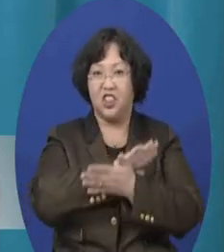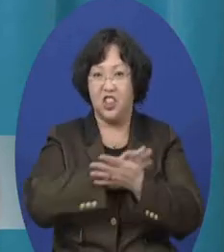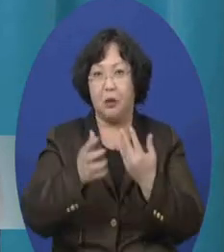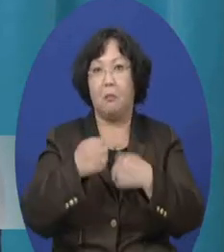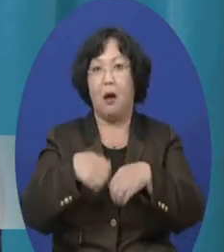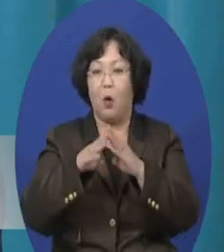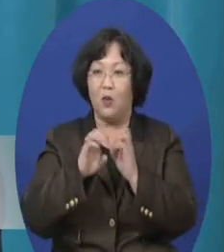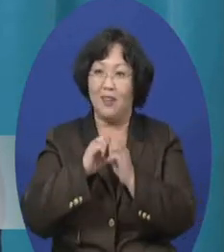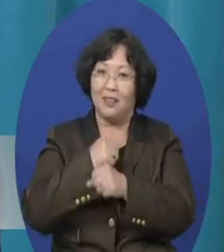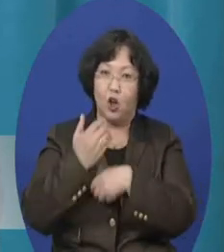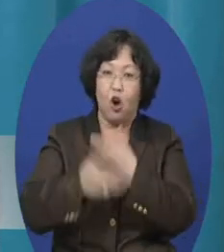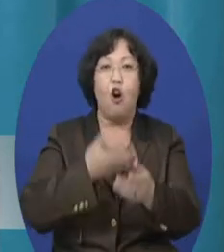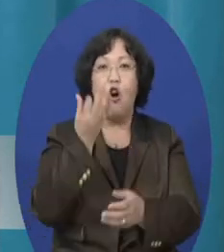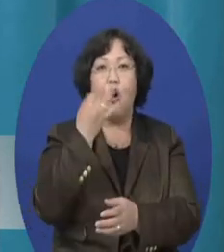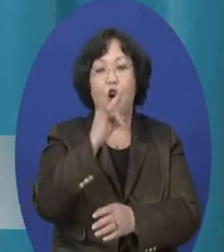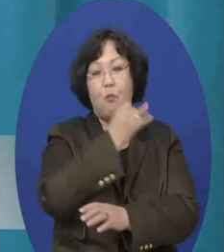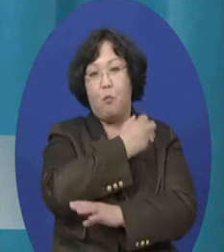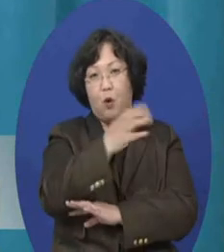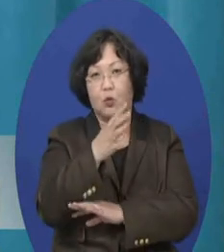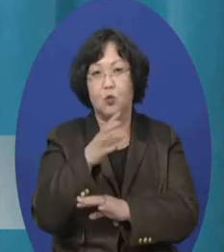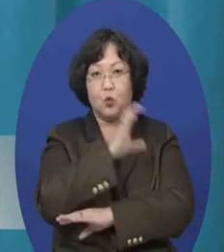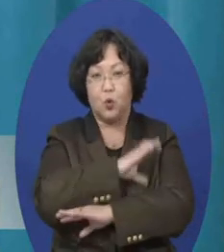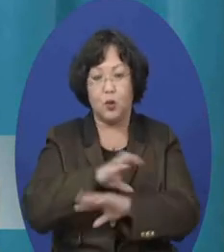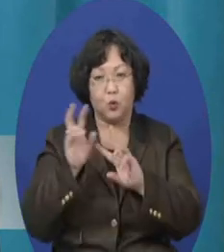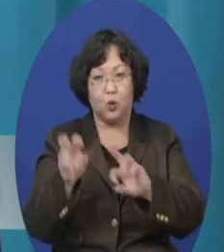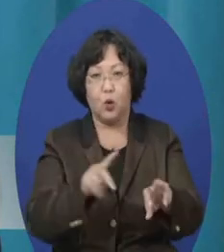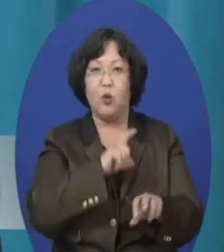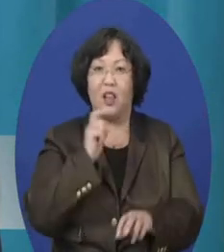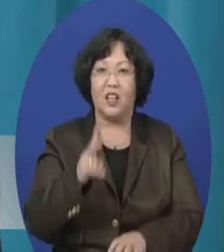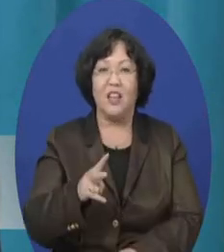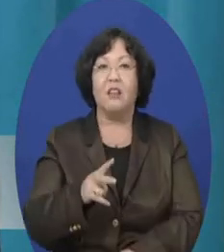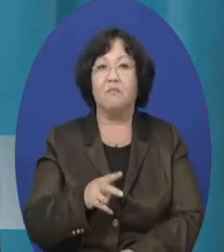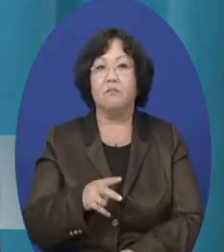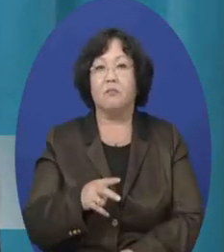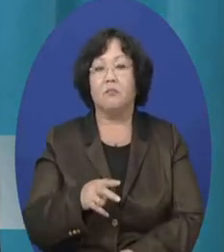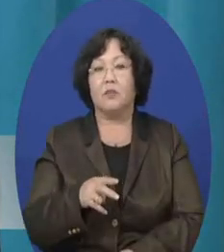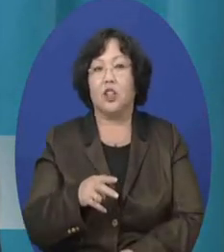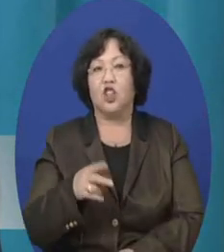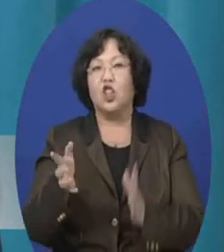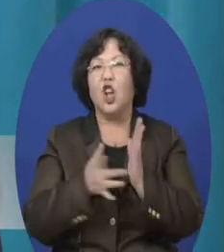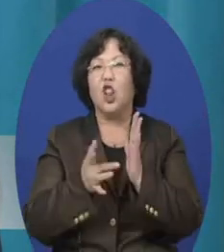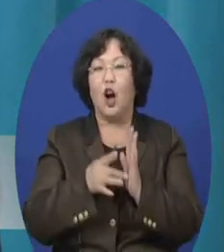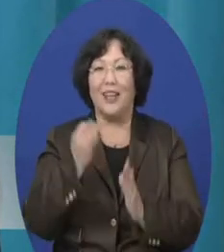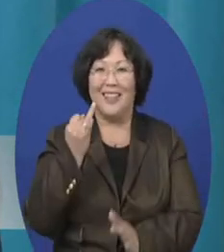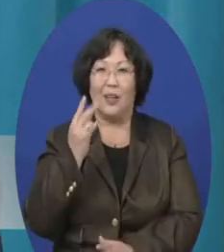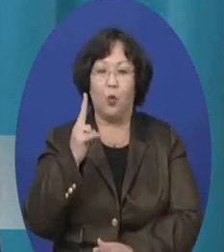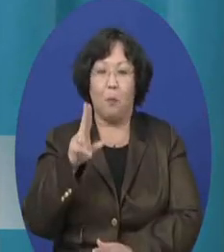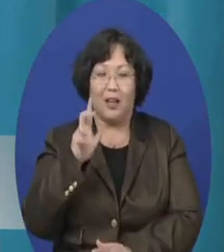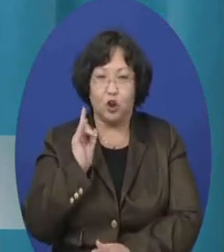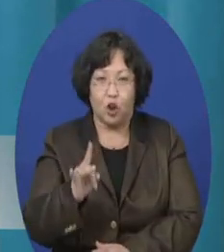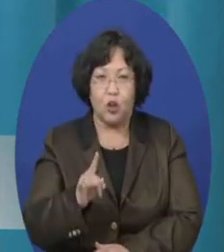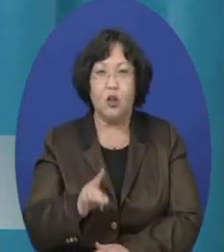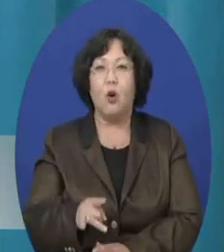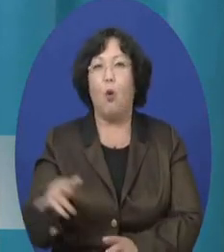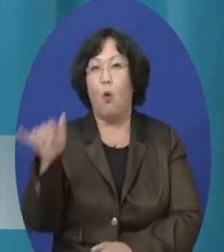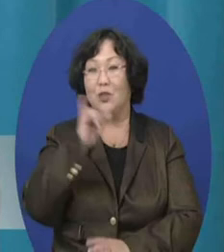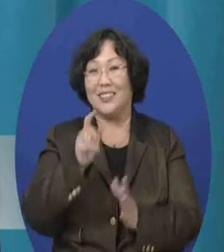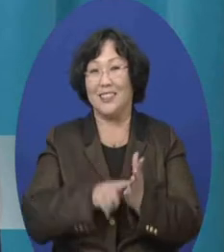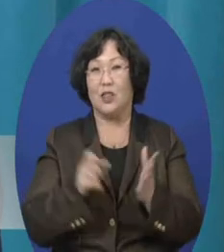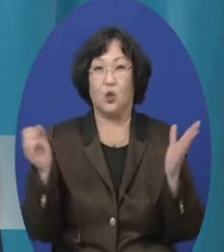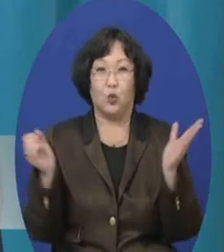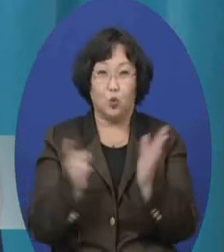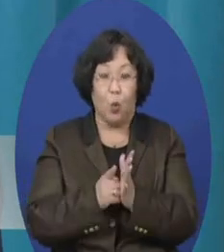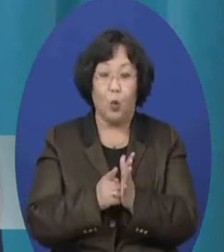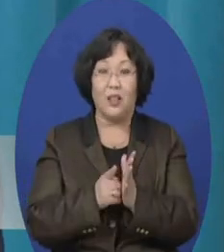байна. За мөн оймод сургалт судалгааны хүрээлэн, за технологийн инкубатор гэж одоо яг улс орны хөгжил дэвшилт хэрэгцээтэй